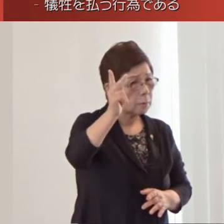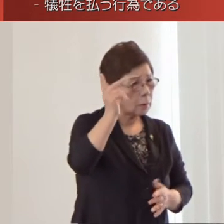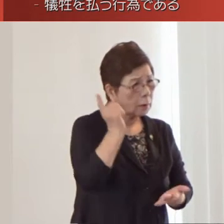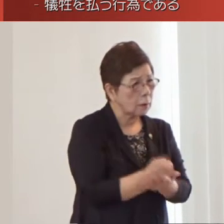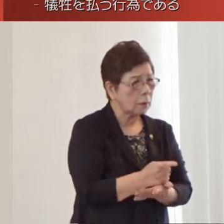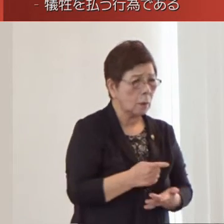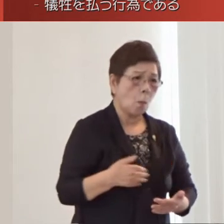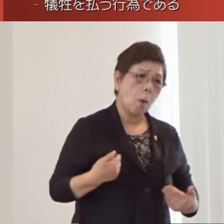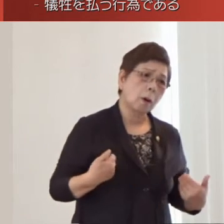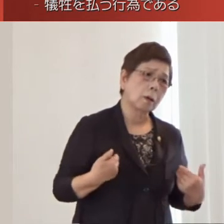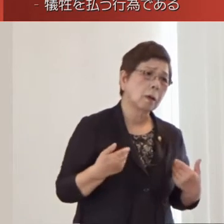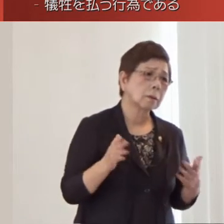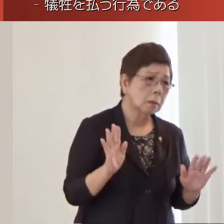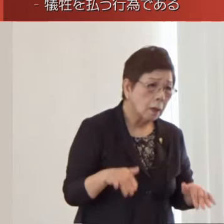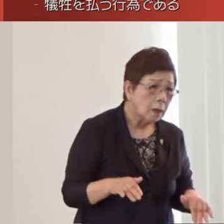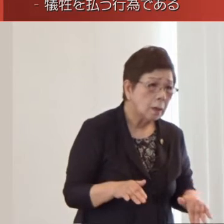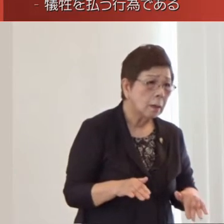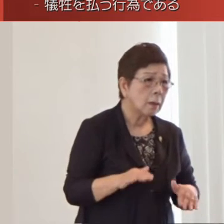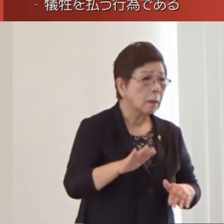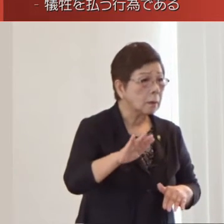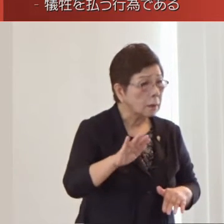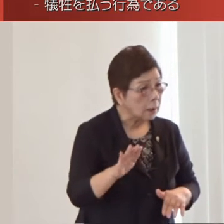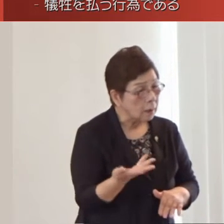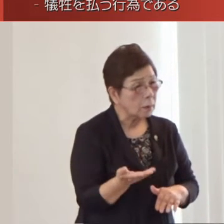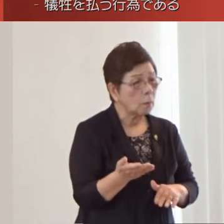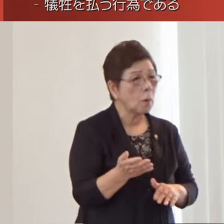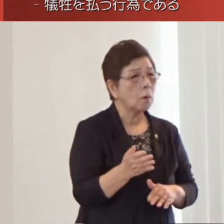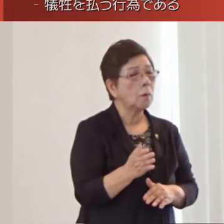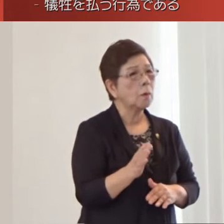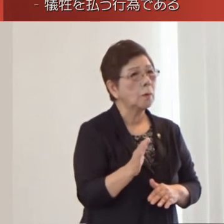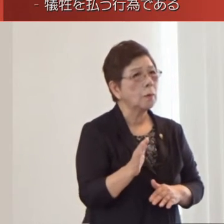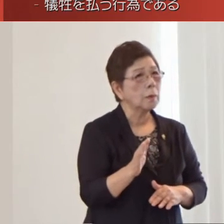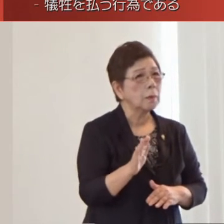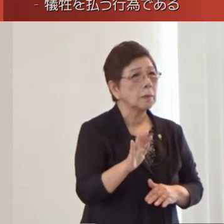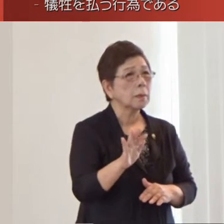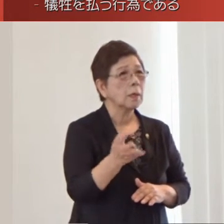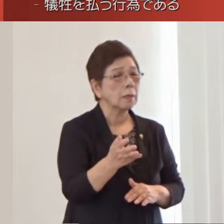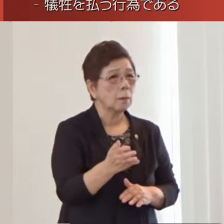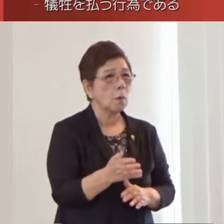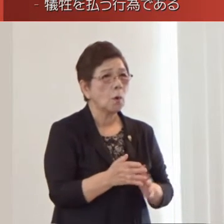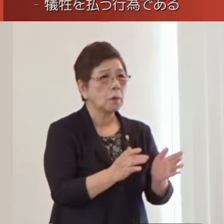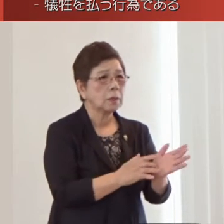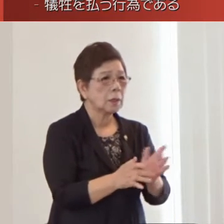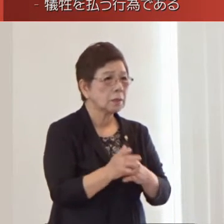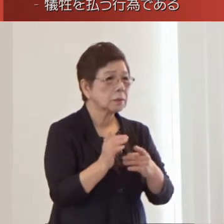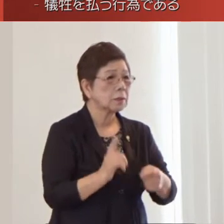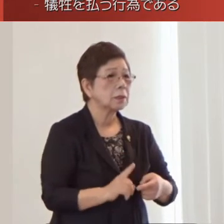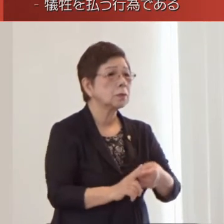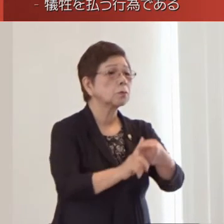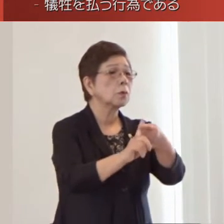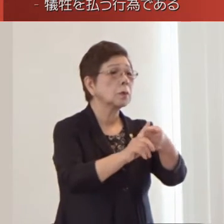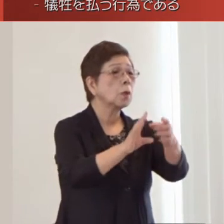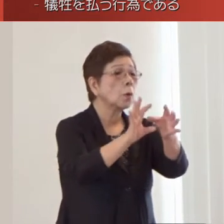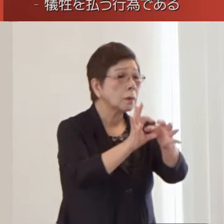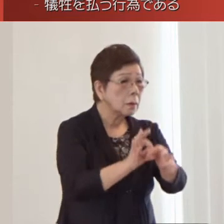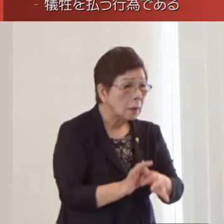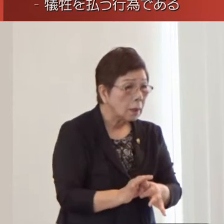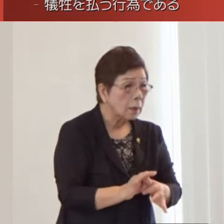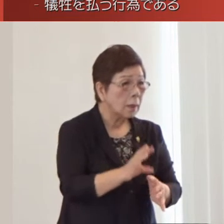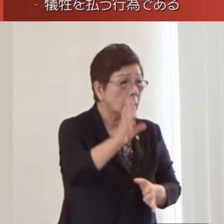いくら言葉で愛しているということを伝えても、その人が皆さんのことを愛しているかどうか証明する手段はあり